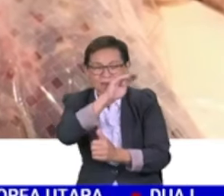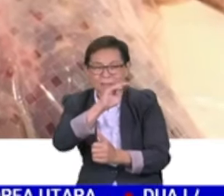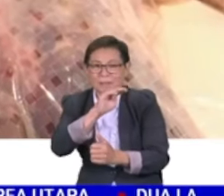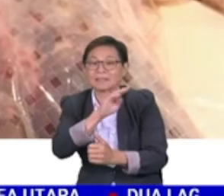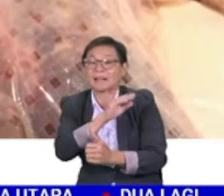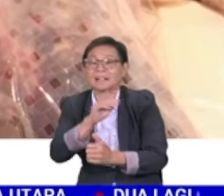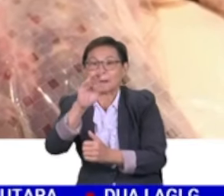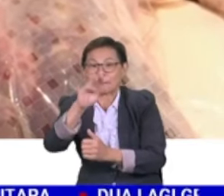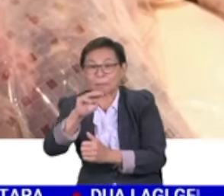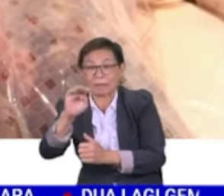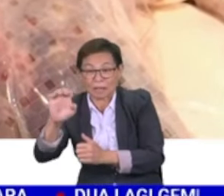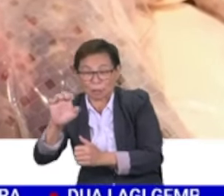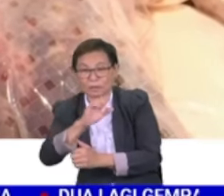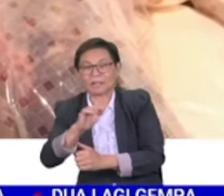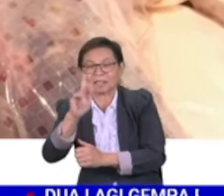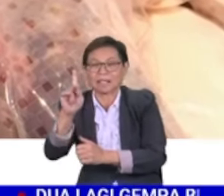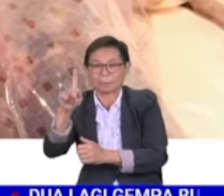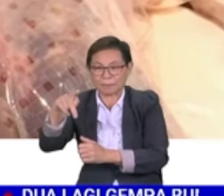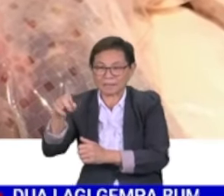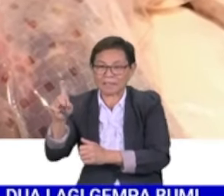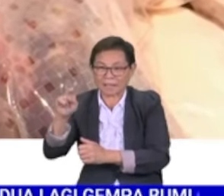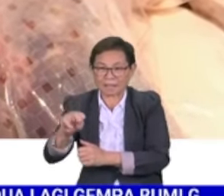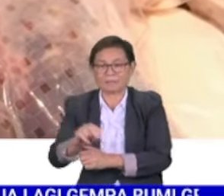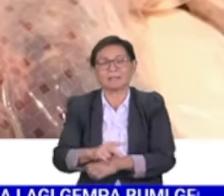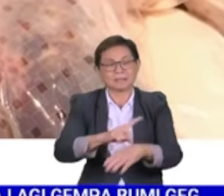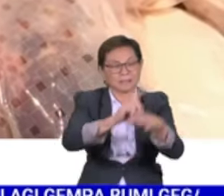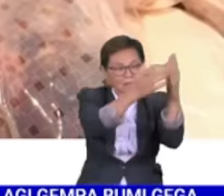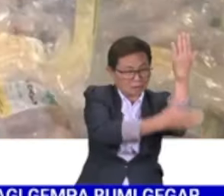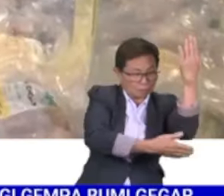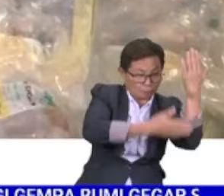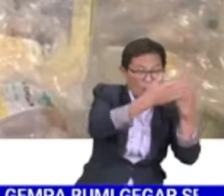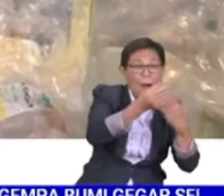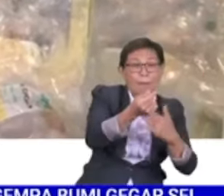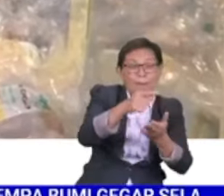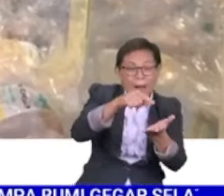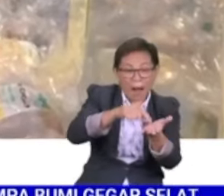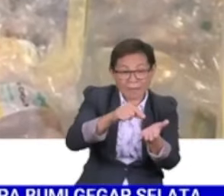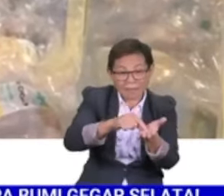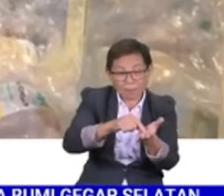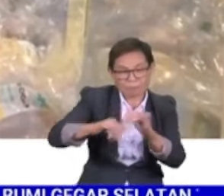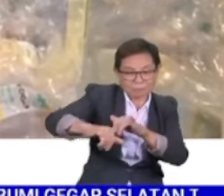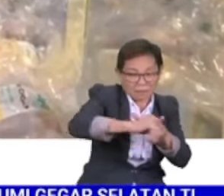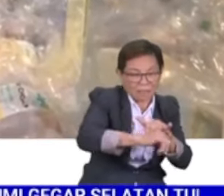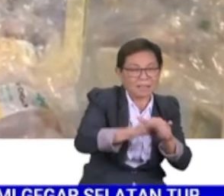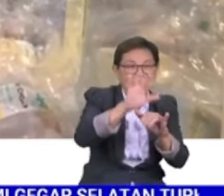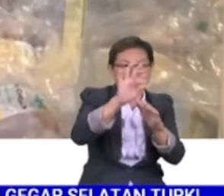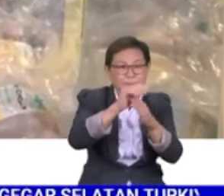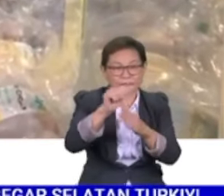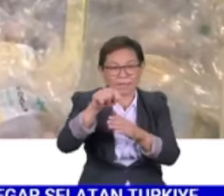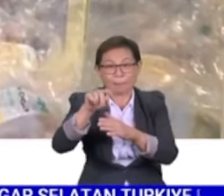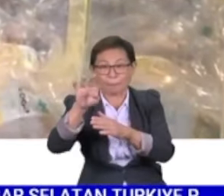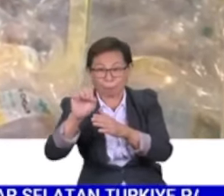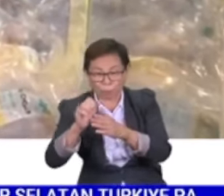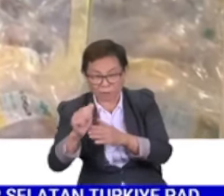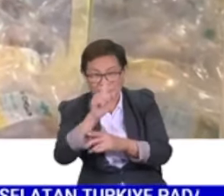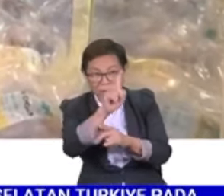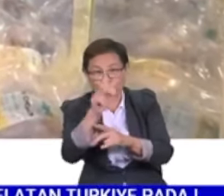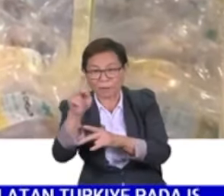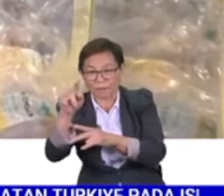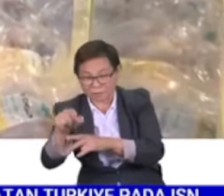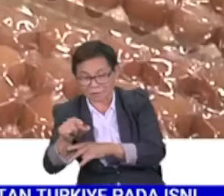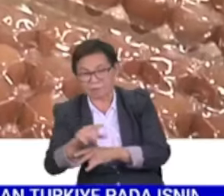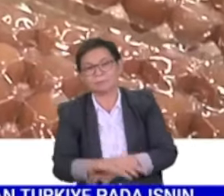KPDN. Di Semenanjung, harga siling runcit semasa bagi ayam standard adalah RM9.40